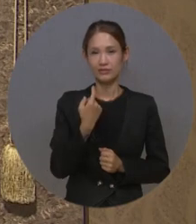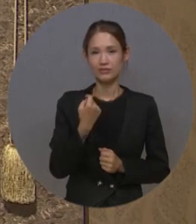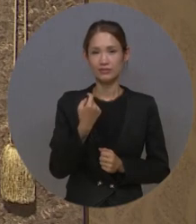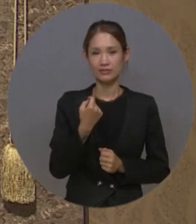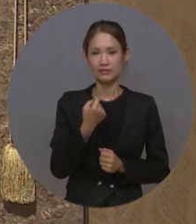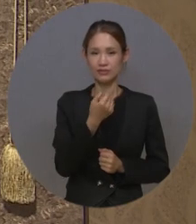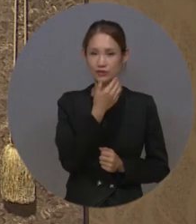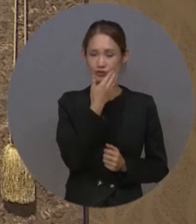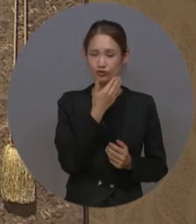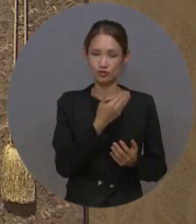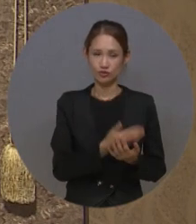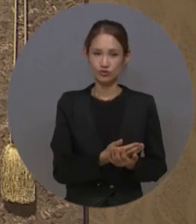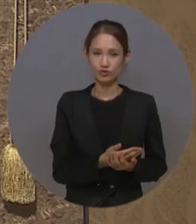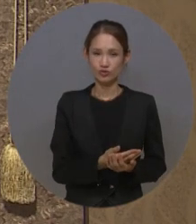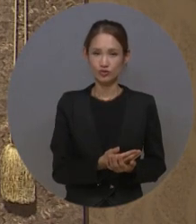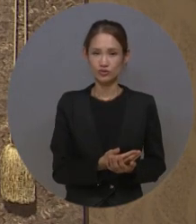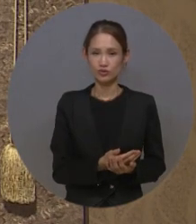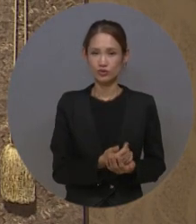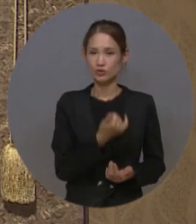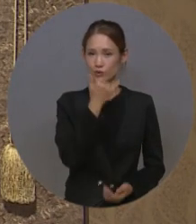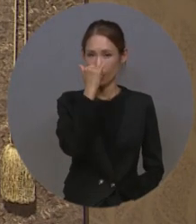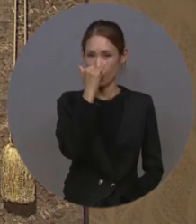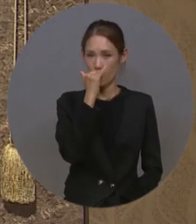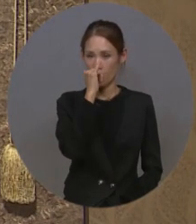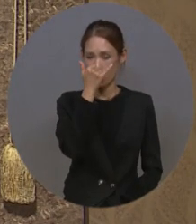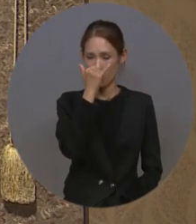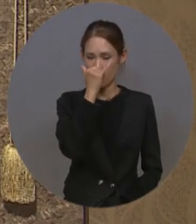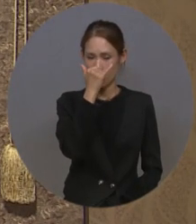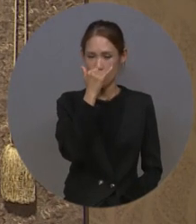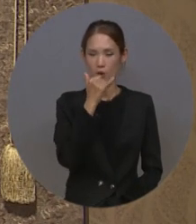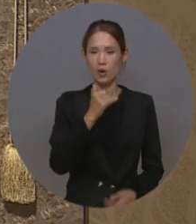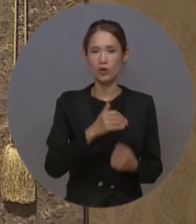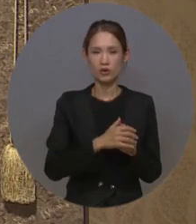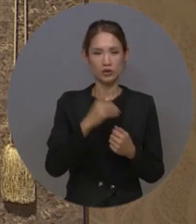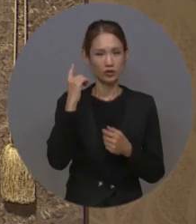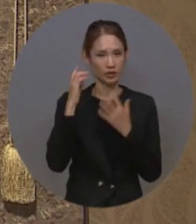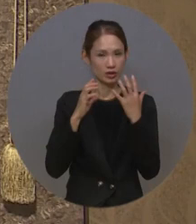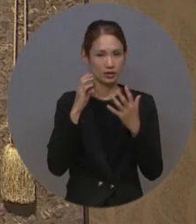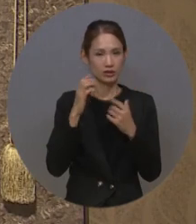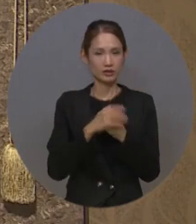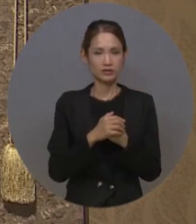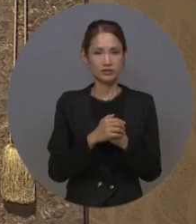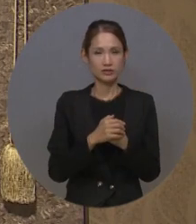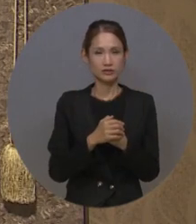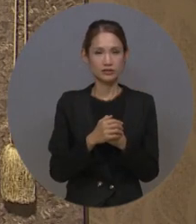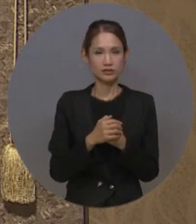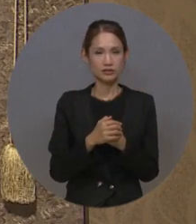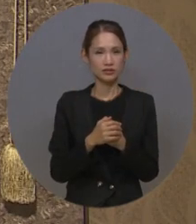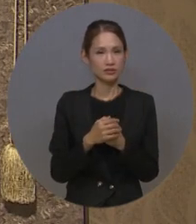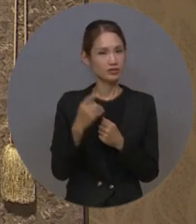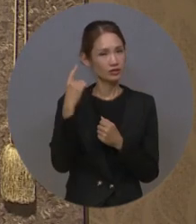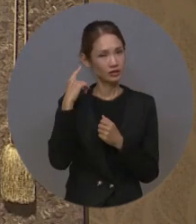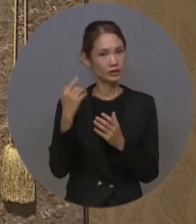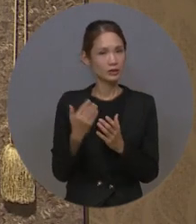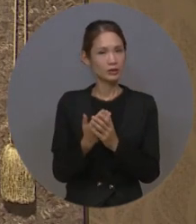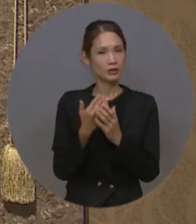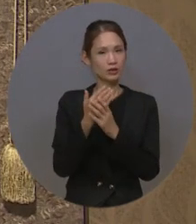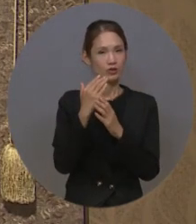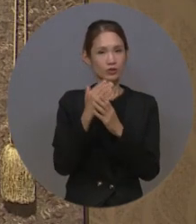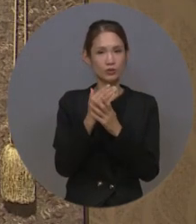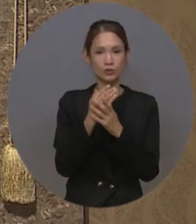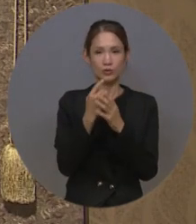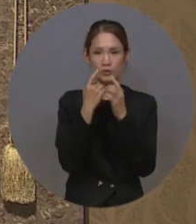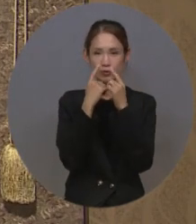이거가 중심이에요. 네. 근데 저 이제 코골이는 이런 정도 코골이는 제가 개발한 것 중에 코에다가